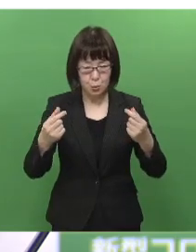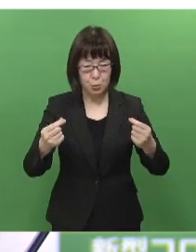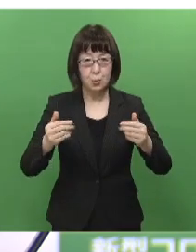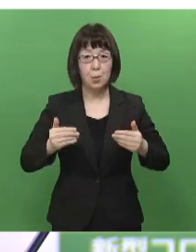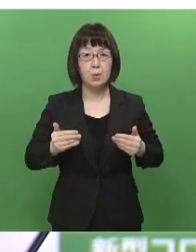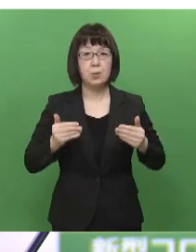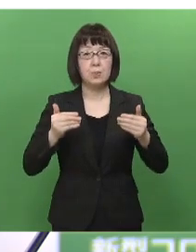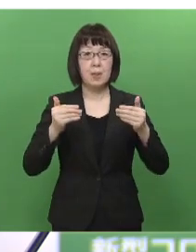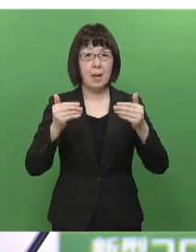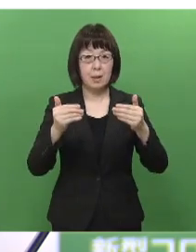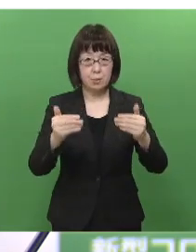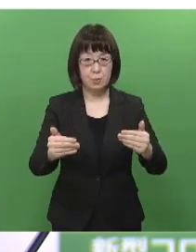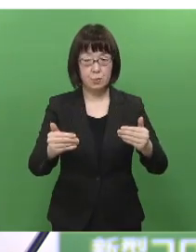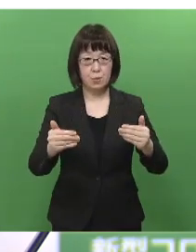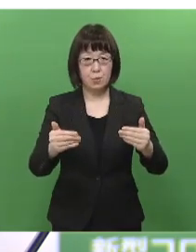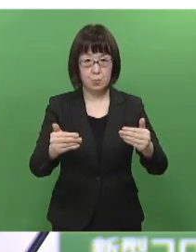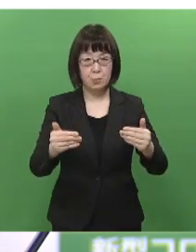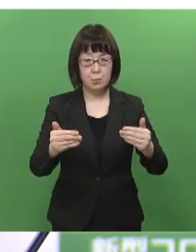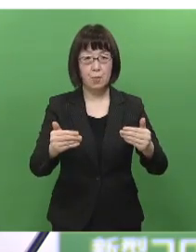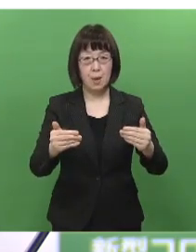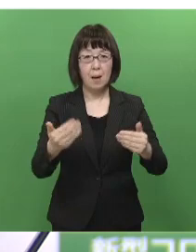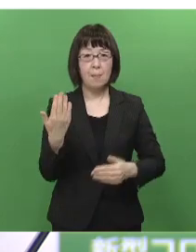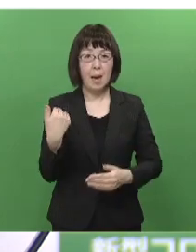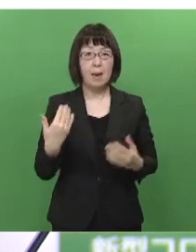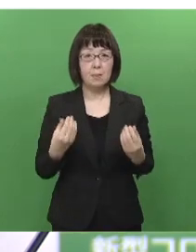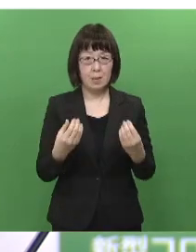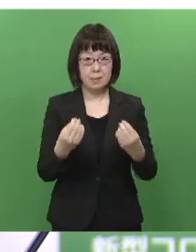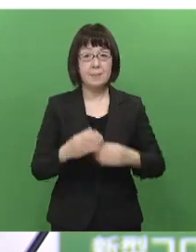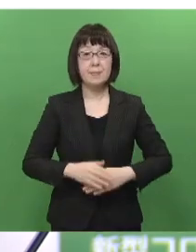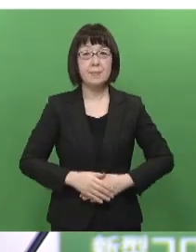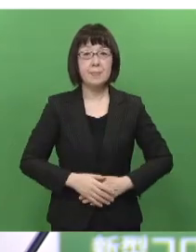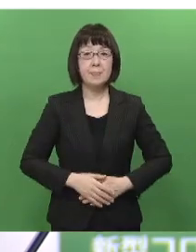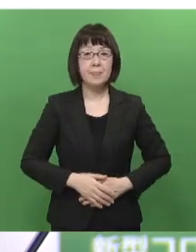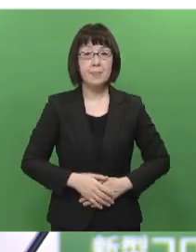めていくということには変わりがございません。